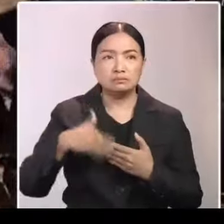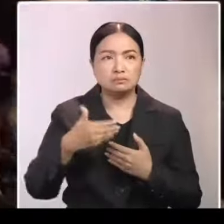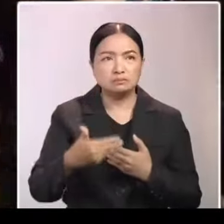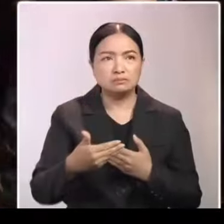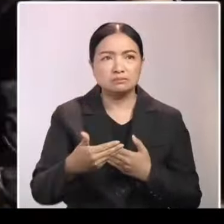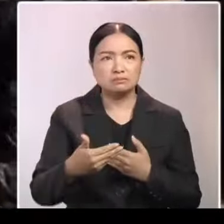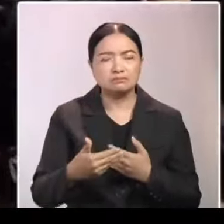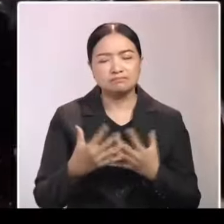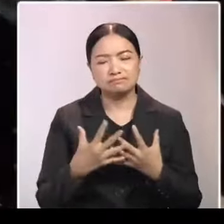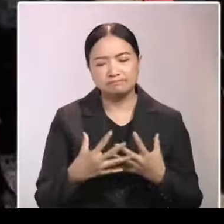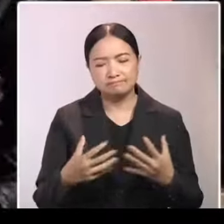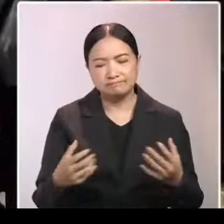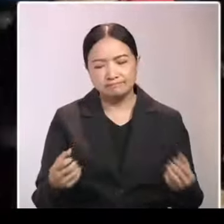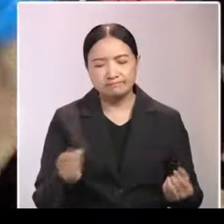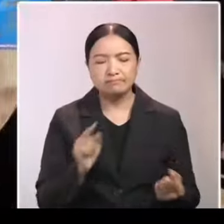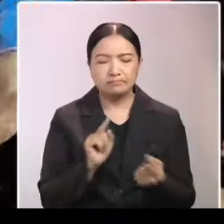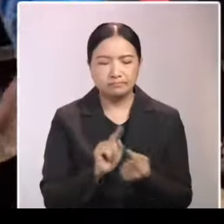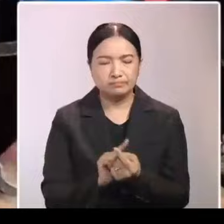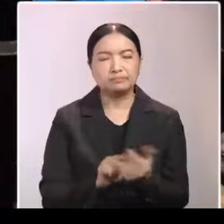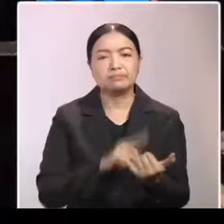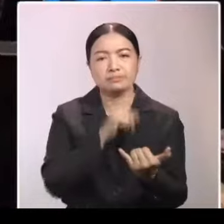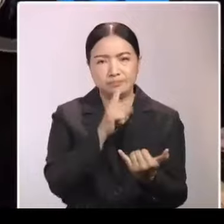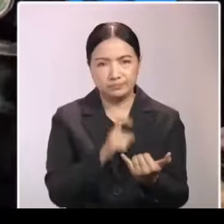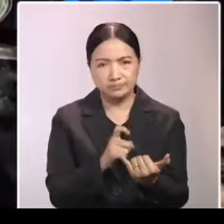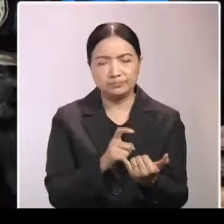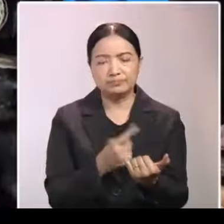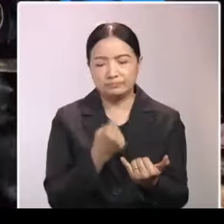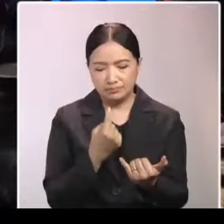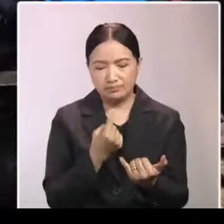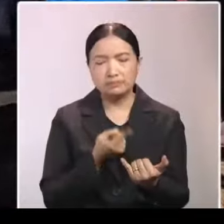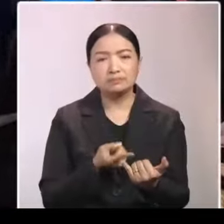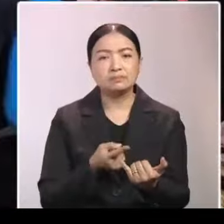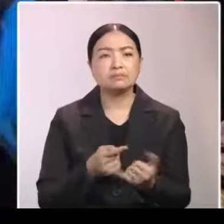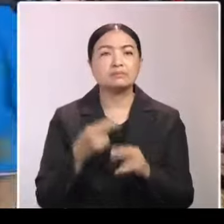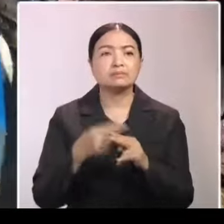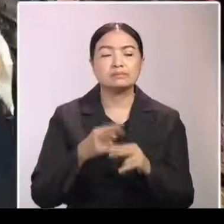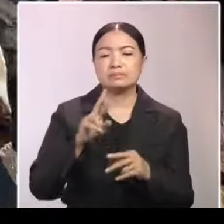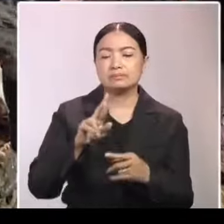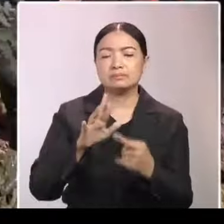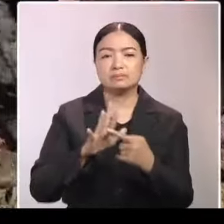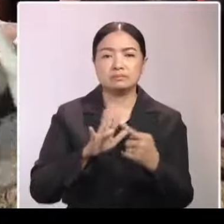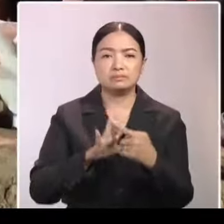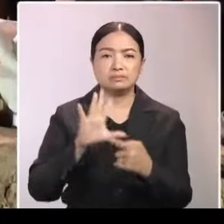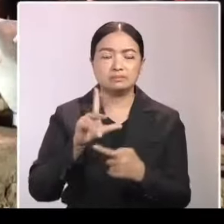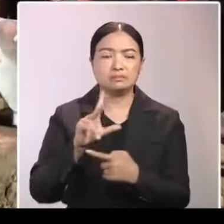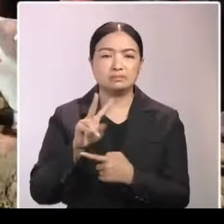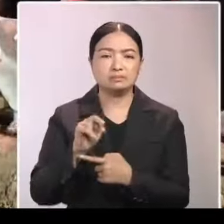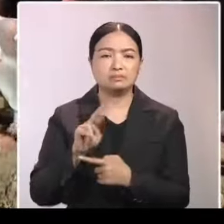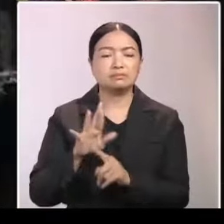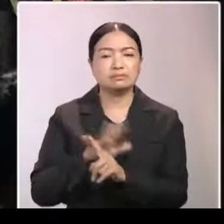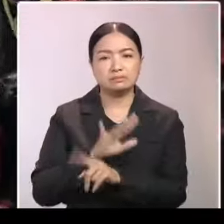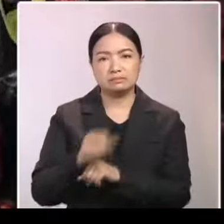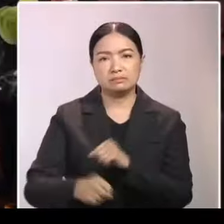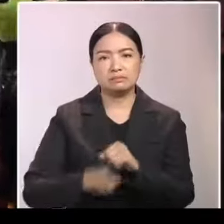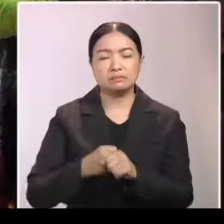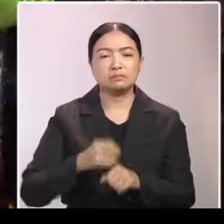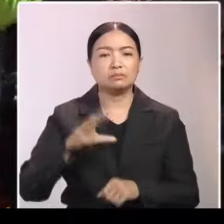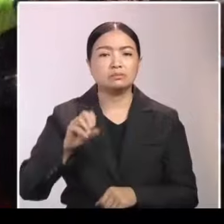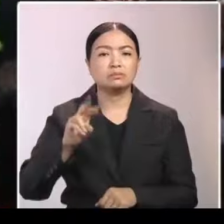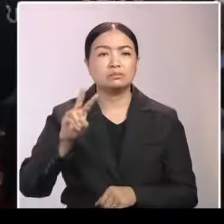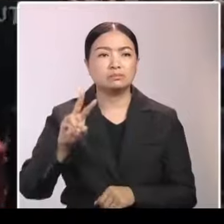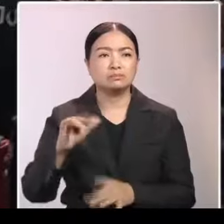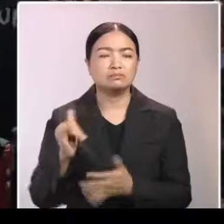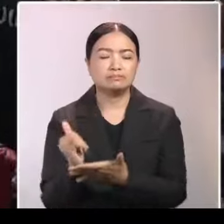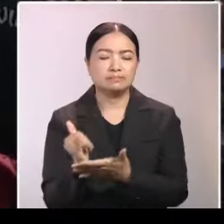เหตุการความสูญเสียนะคะเพราะว่ามีผู้เสียชีวิตอีกหนึคนคือนายราเชนอายุ 52ปีเจ้าหน้าที่ช่วยกันนำ